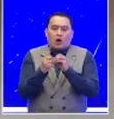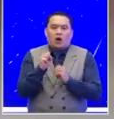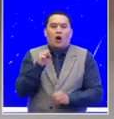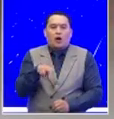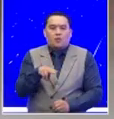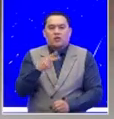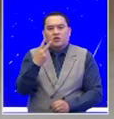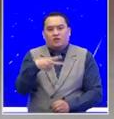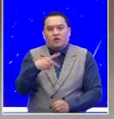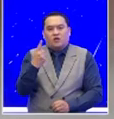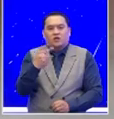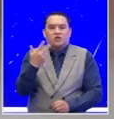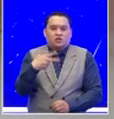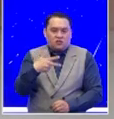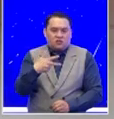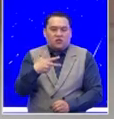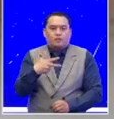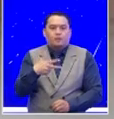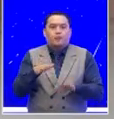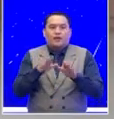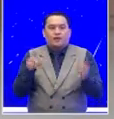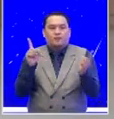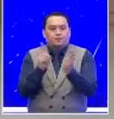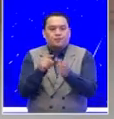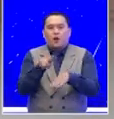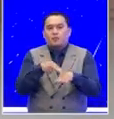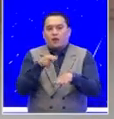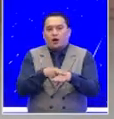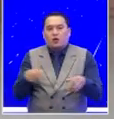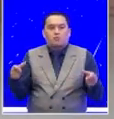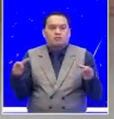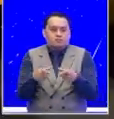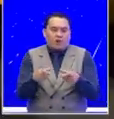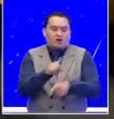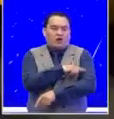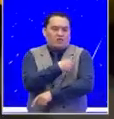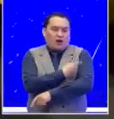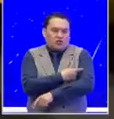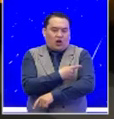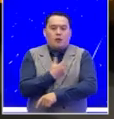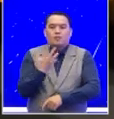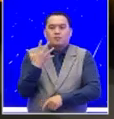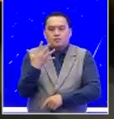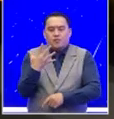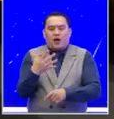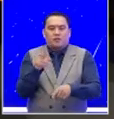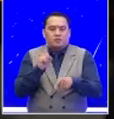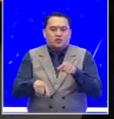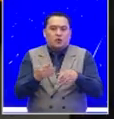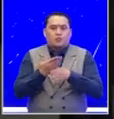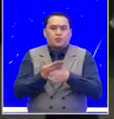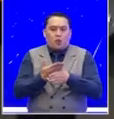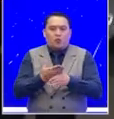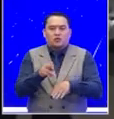апреля в 21:30 по местному времени. Для встречи пассажиров были мобилизованы санитарные врачи, 5 карет скорой помощи и